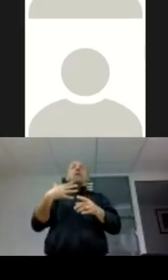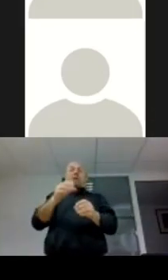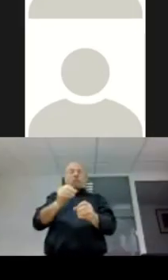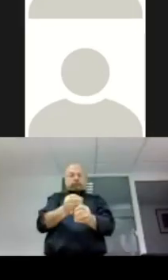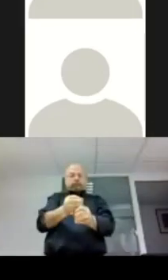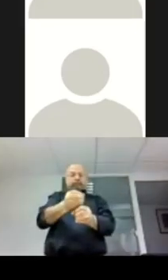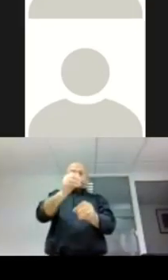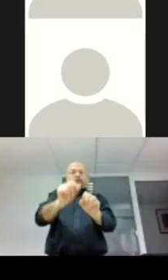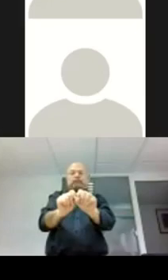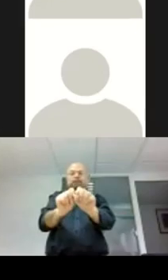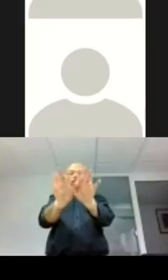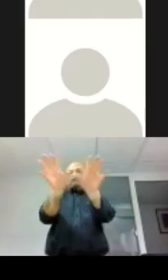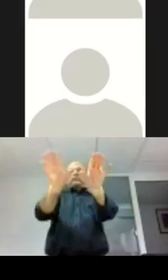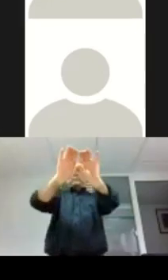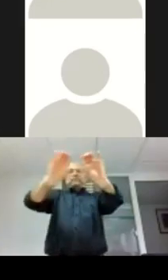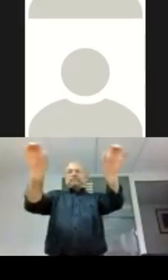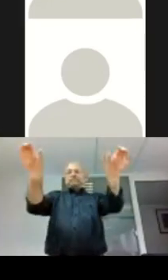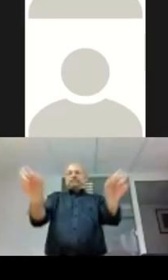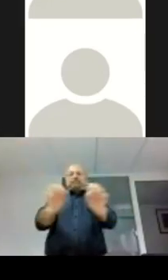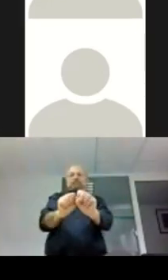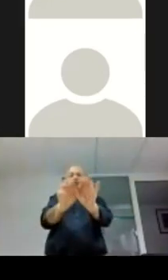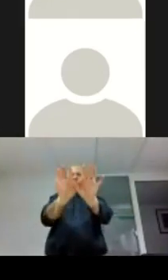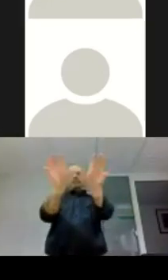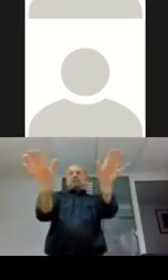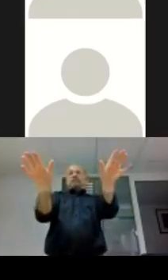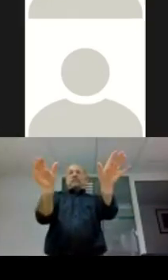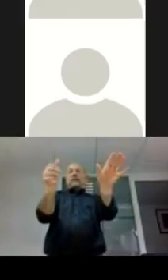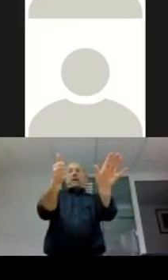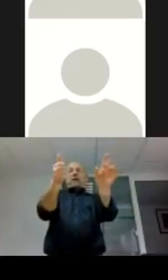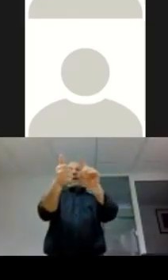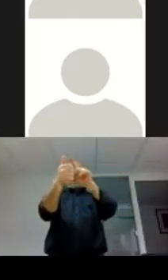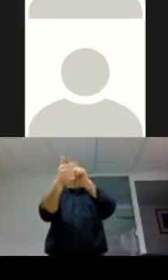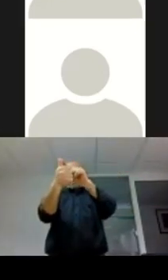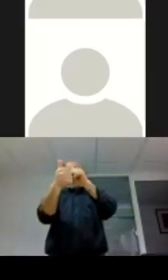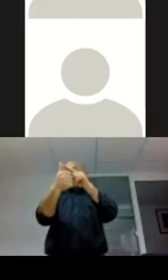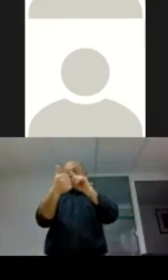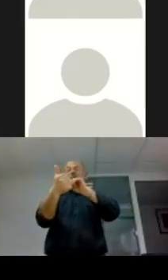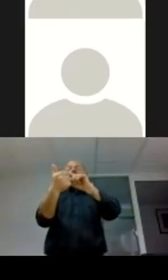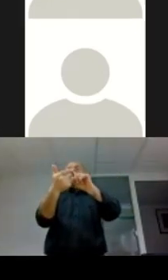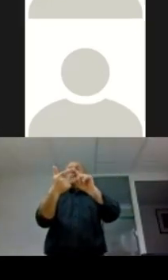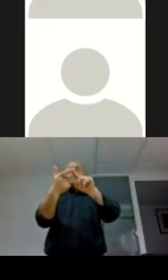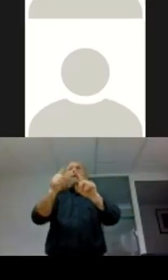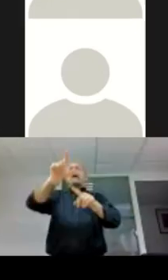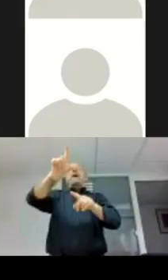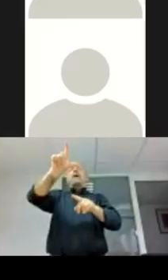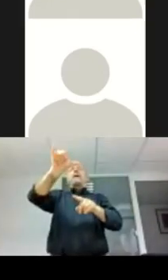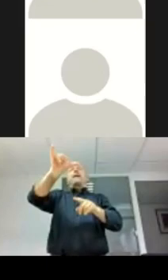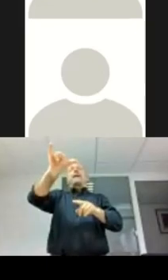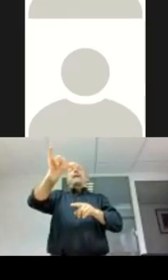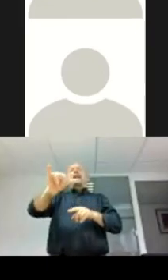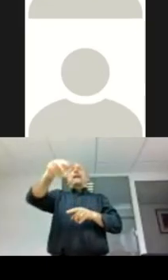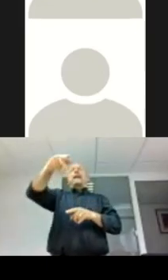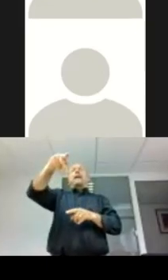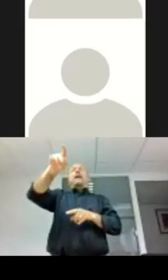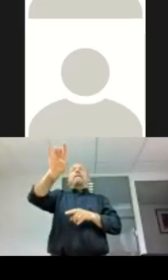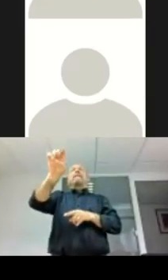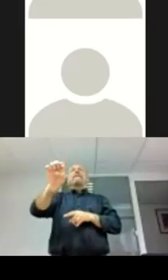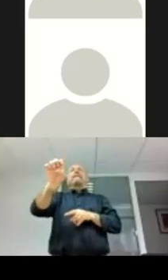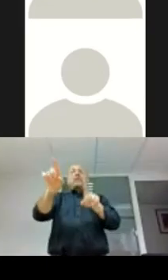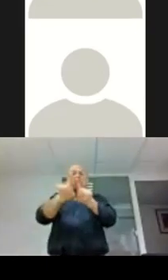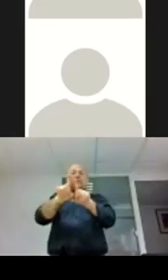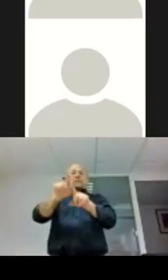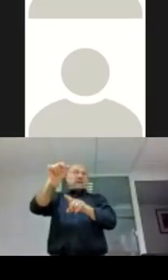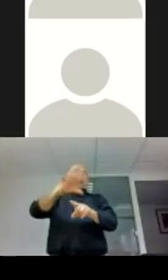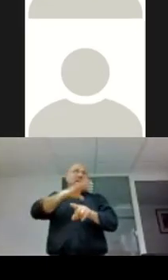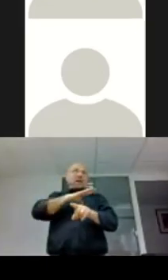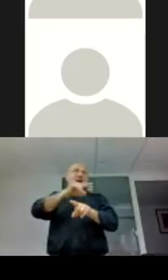qu'une artère et une veine pour s'occuper de la vascularisation du côlon, il y a aussi un drainage lymphatique.